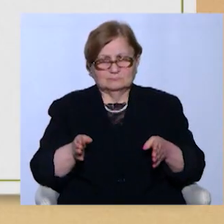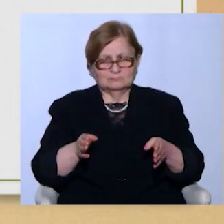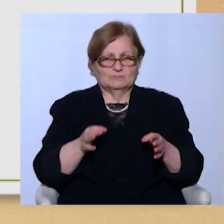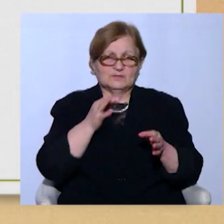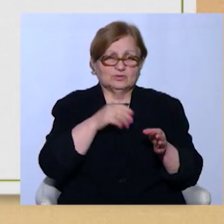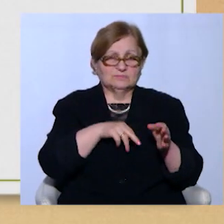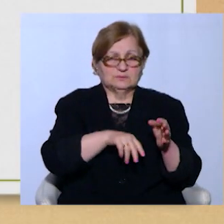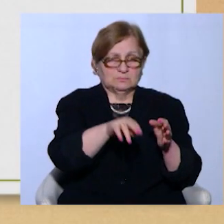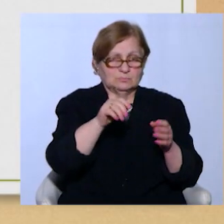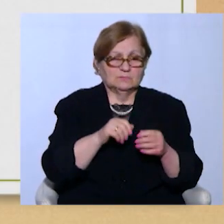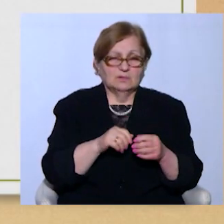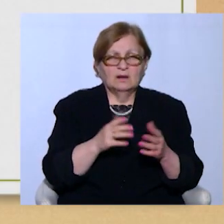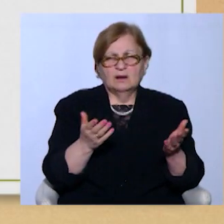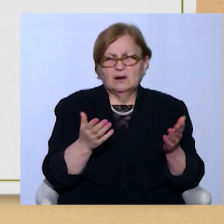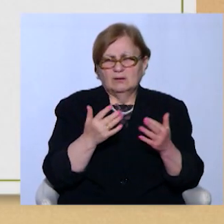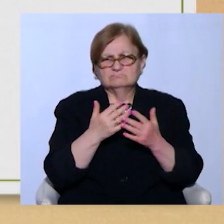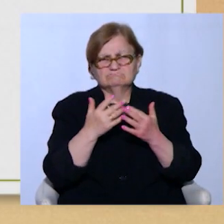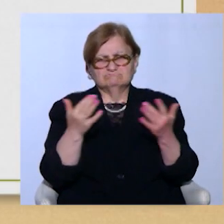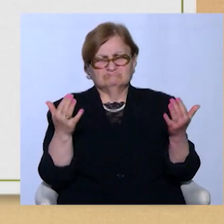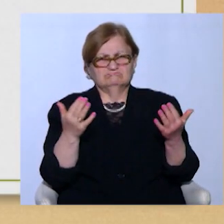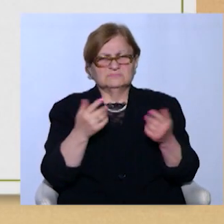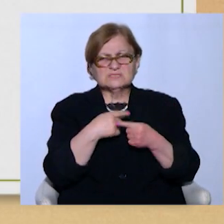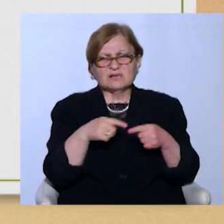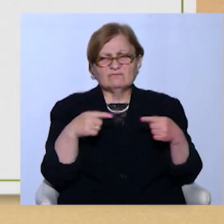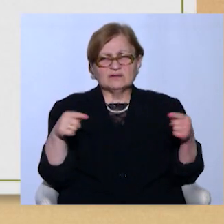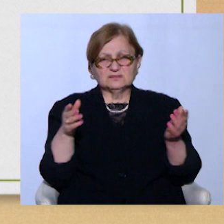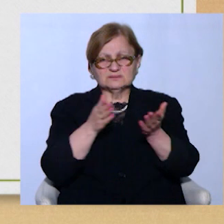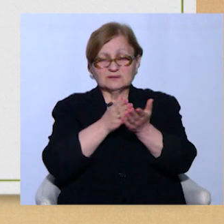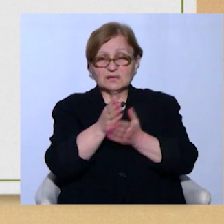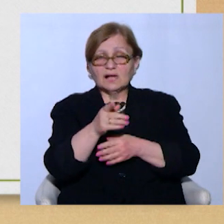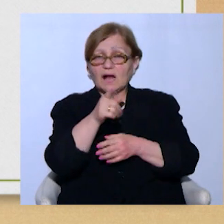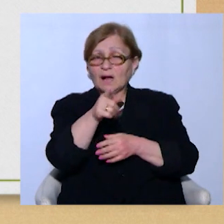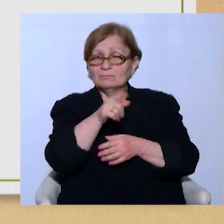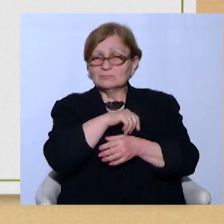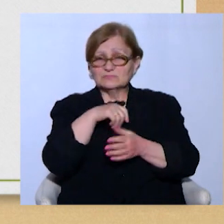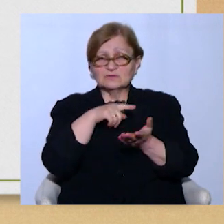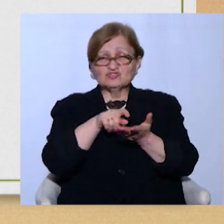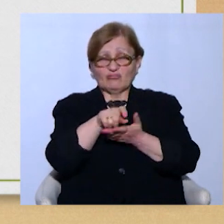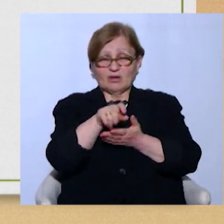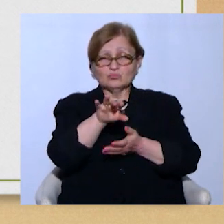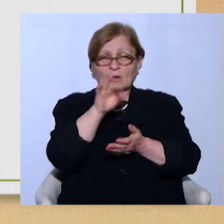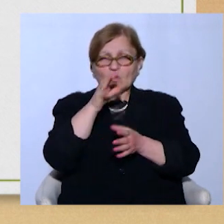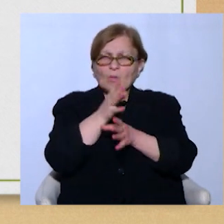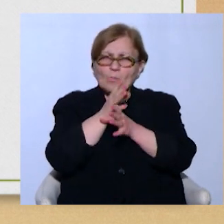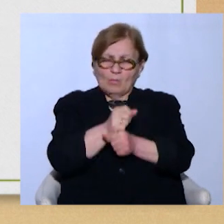წიბოზე. მოკლედ ამ უამრავი საშუალებებიდან უნდა ამოარჩიოს უმოკლესი ტრაექტორია.